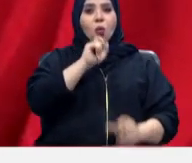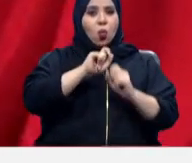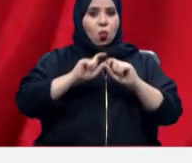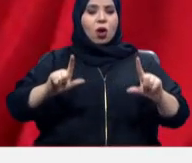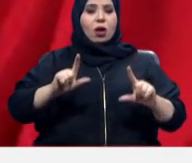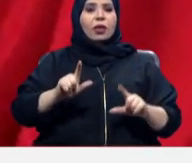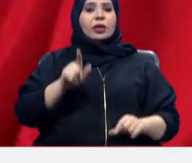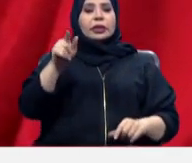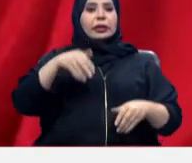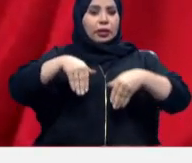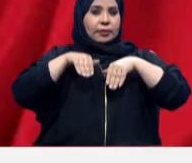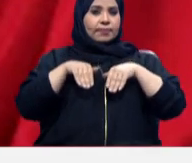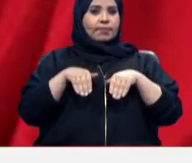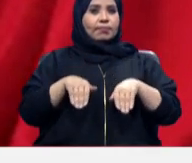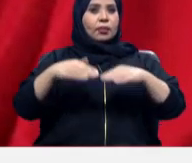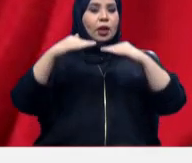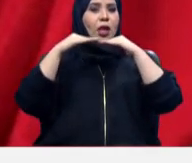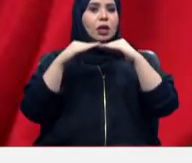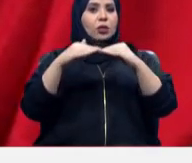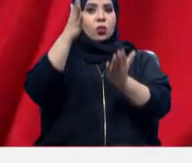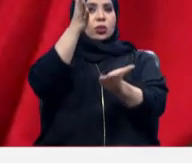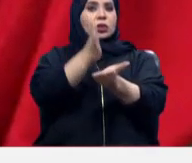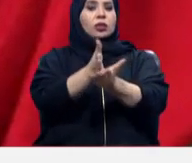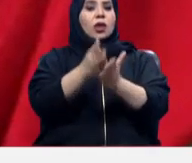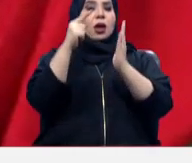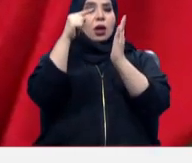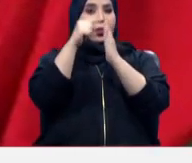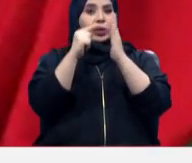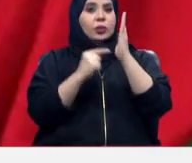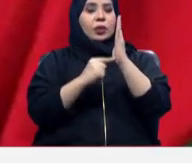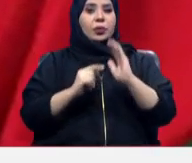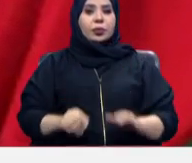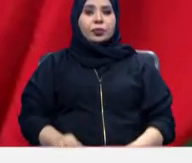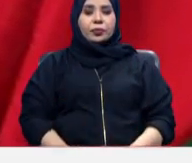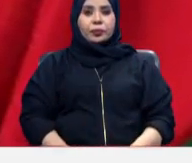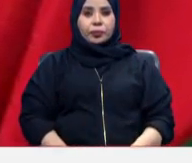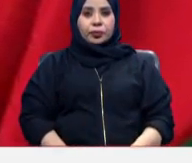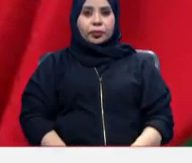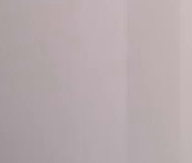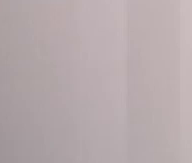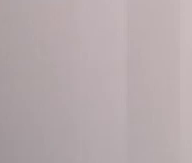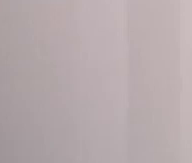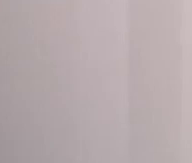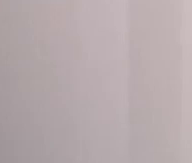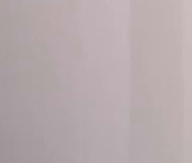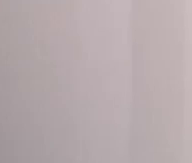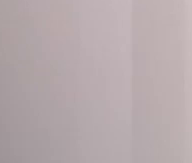السعودية تقوم على إرساء العدل والإنصاف والحقائق والقانون.